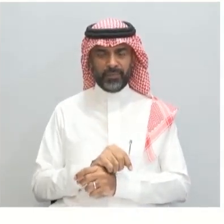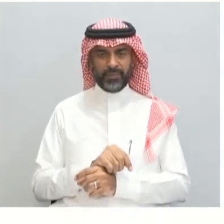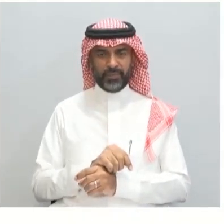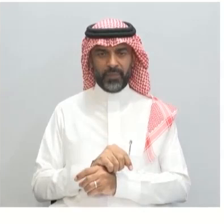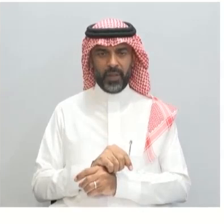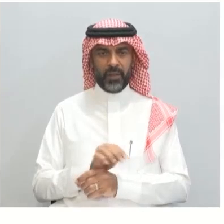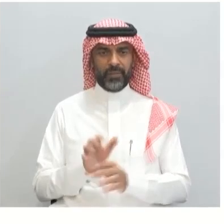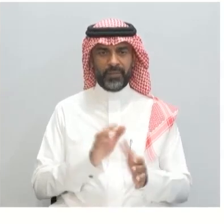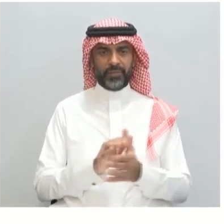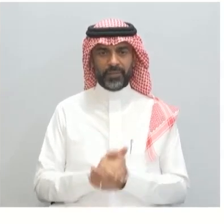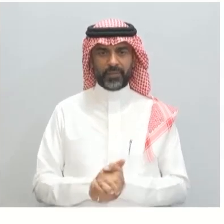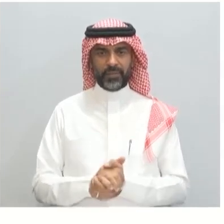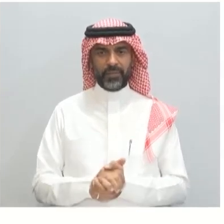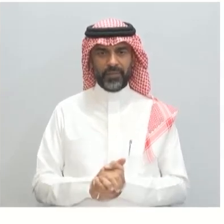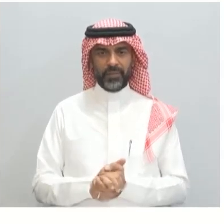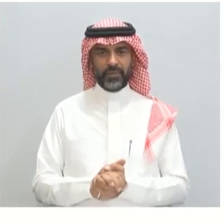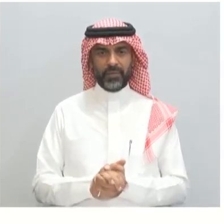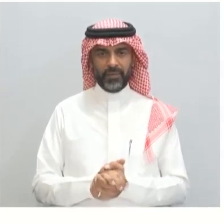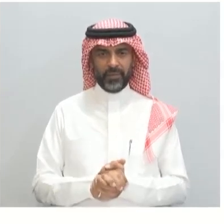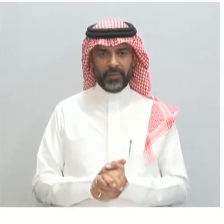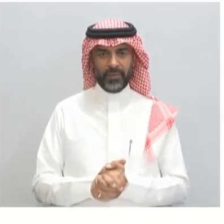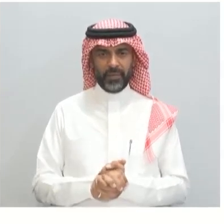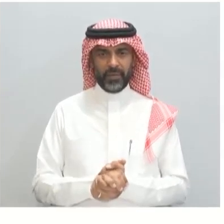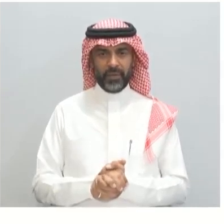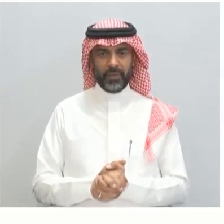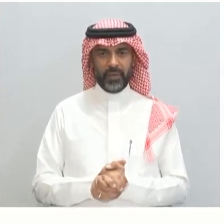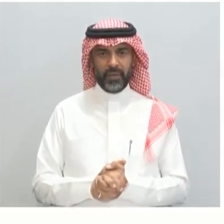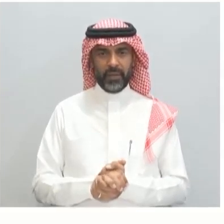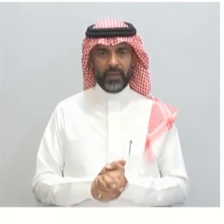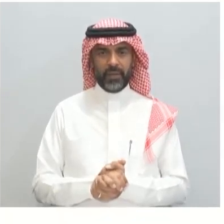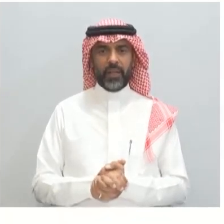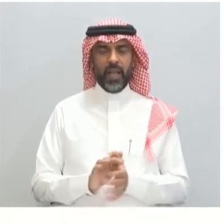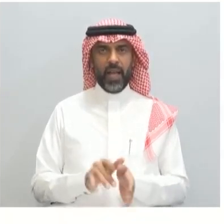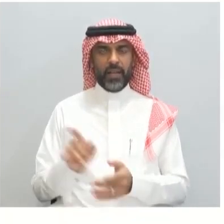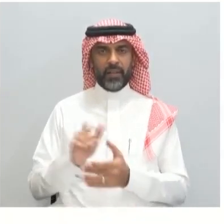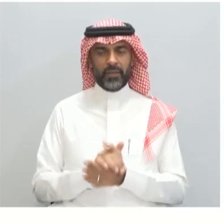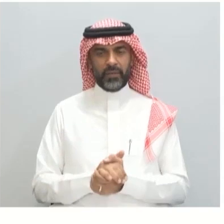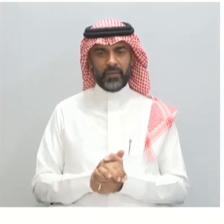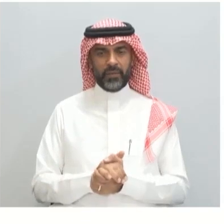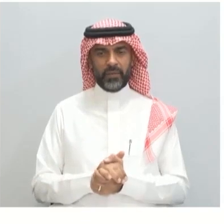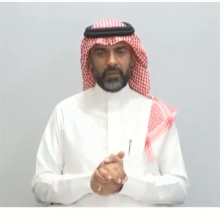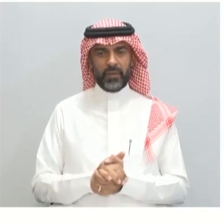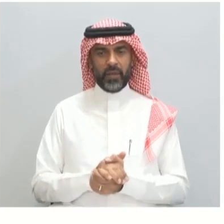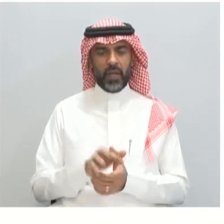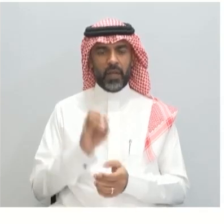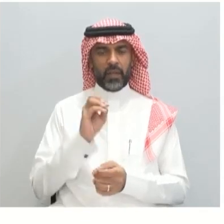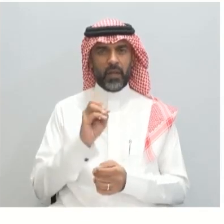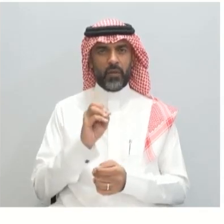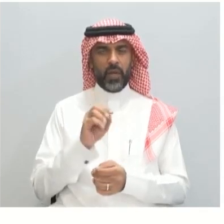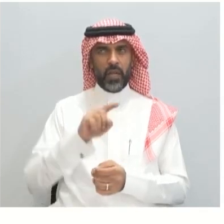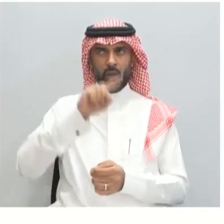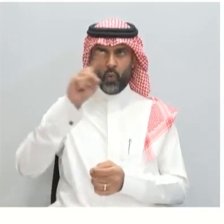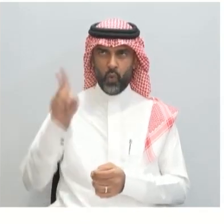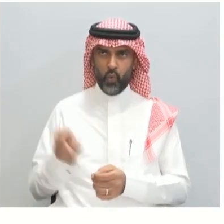وانتم تحدثنا وقمنا بحل تقويم المحده سويا في هذا الدرس نتحدث فيه او تعرفنا على دوره